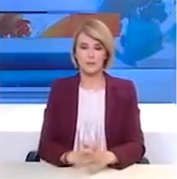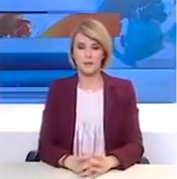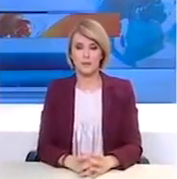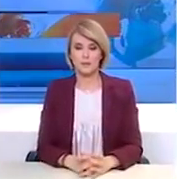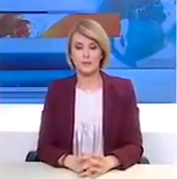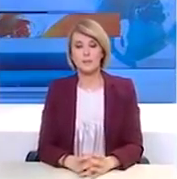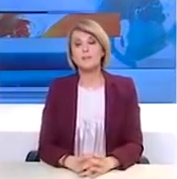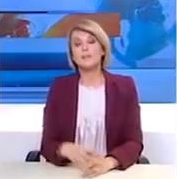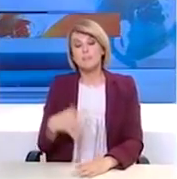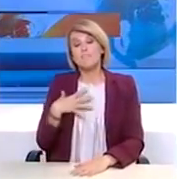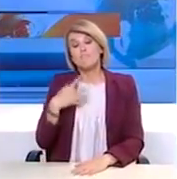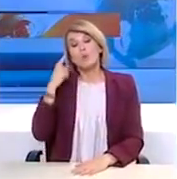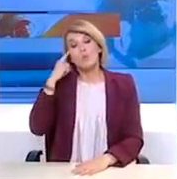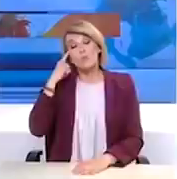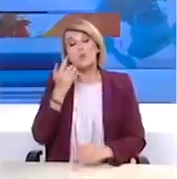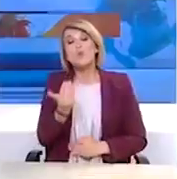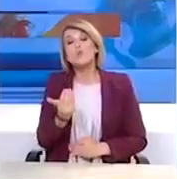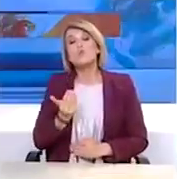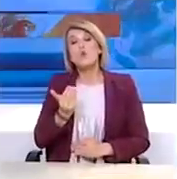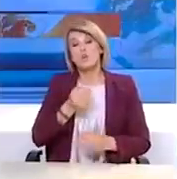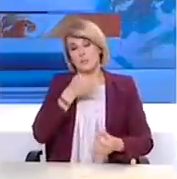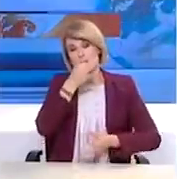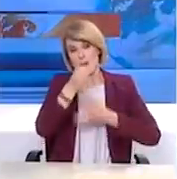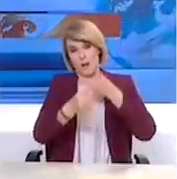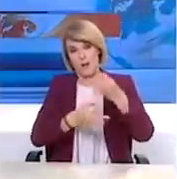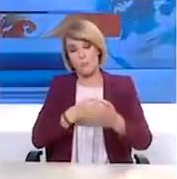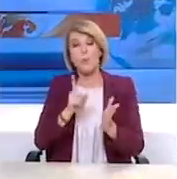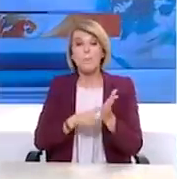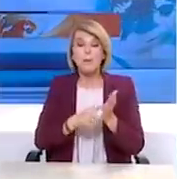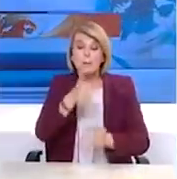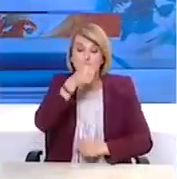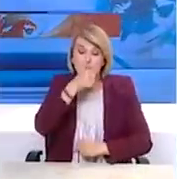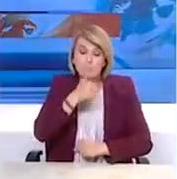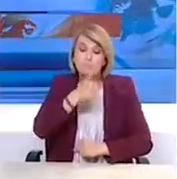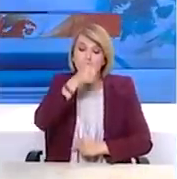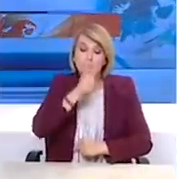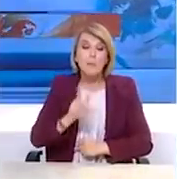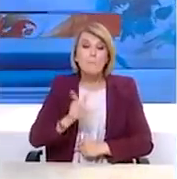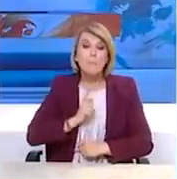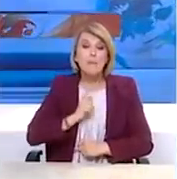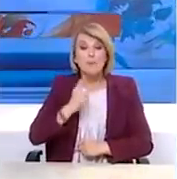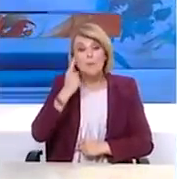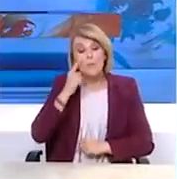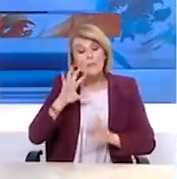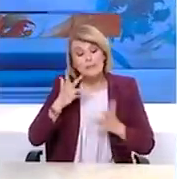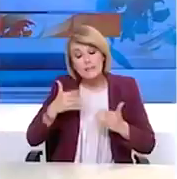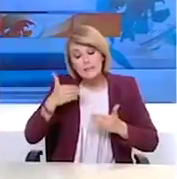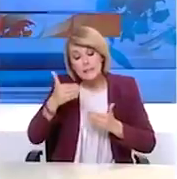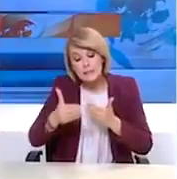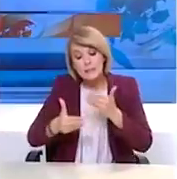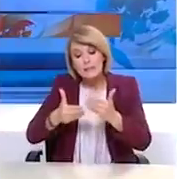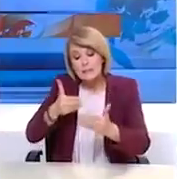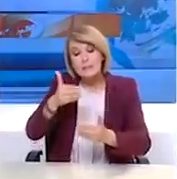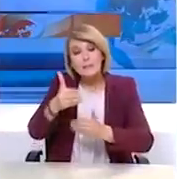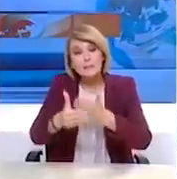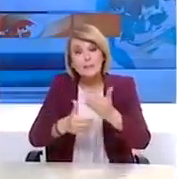Νομίζω είναι νωρίς να πούμε για τέτοια μέτρα για το φθινόπωρο. Πρέπει να περιμένουμε απομονετικά να δούμε πώς θα εξελιχθεί η κατάσταση στις υπόλοιπες χώρες. Κάθε χώρα έχει